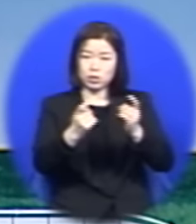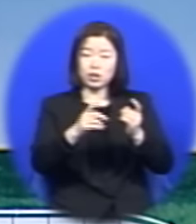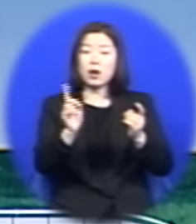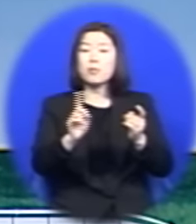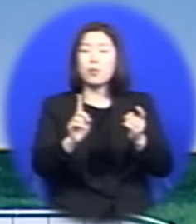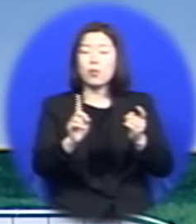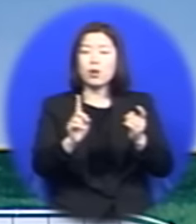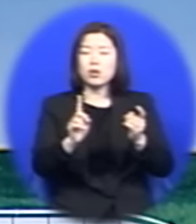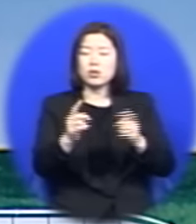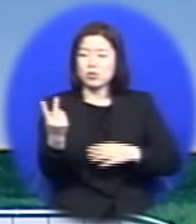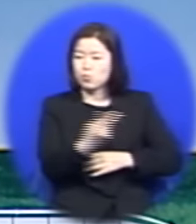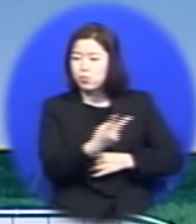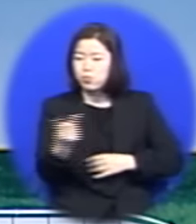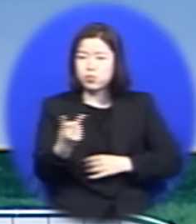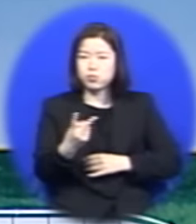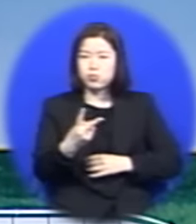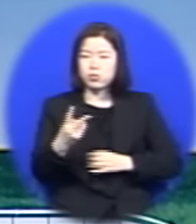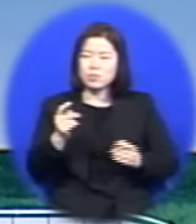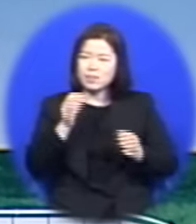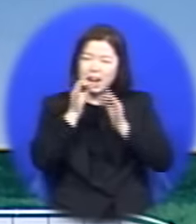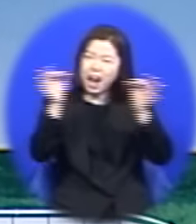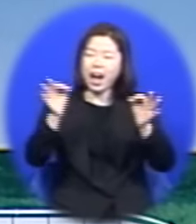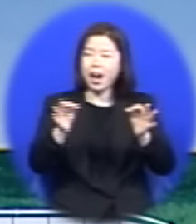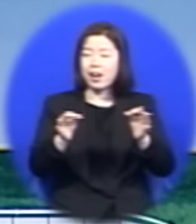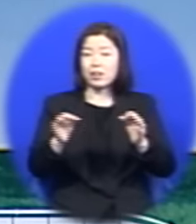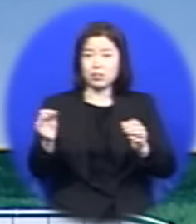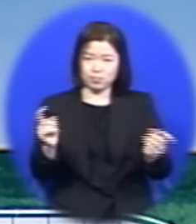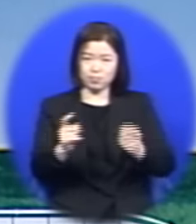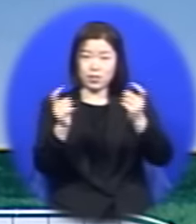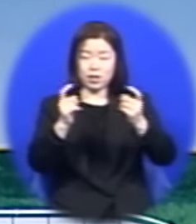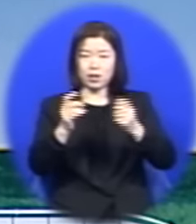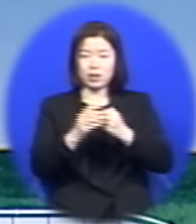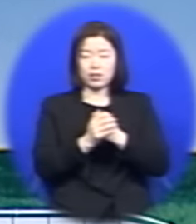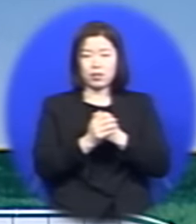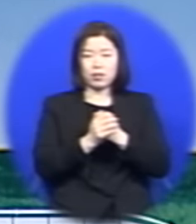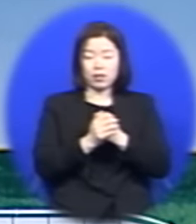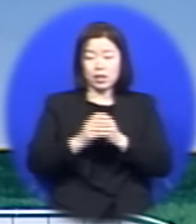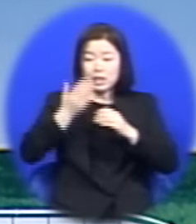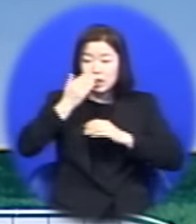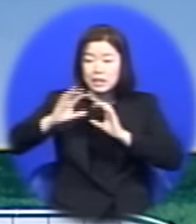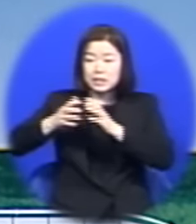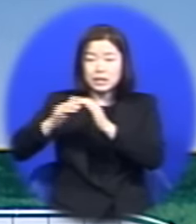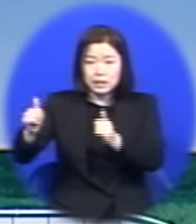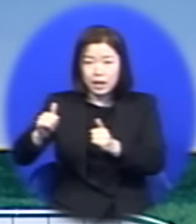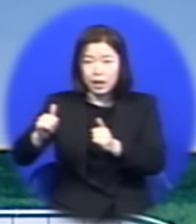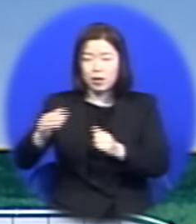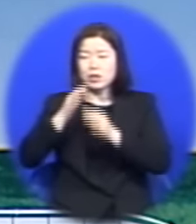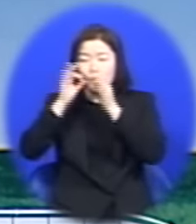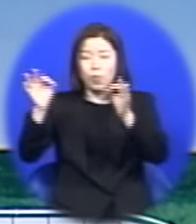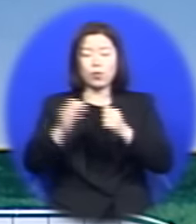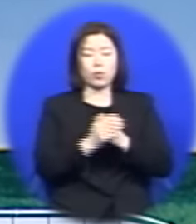소리 질렀다는, 이스라엘 백성도 소리 질렀고 모세와 아론도 소리 질렀다, 그런 뜻이죠.